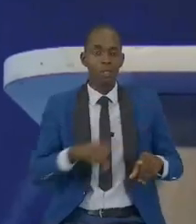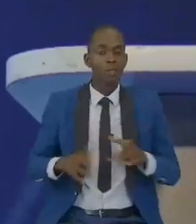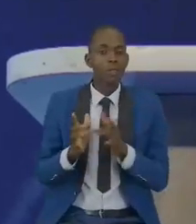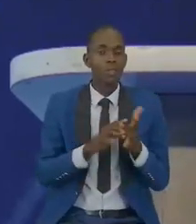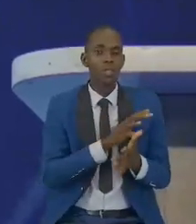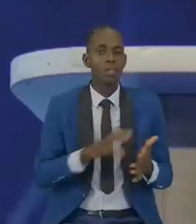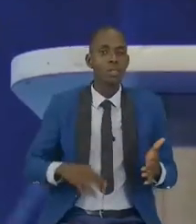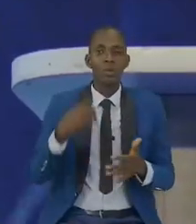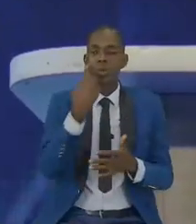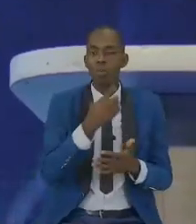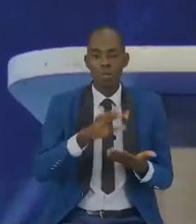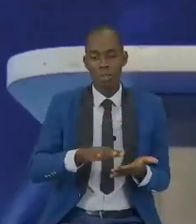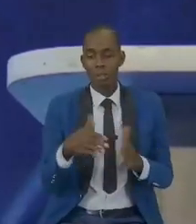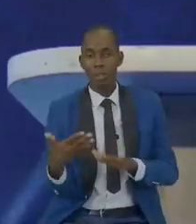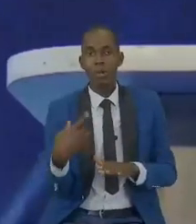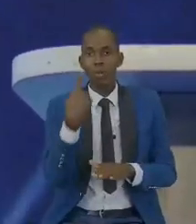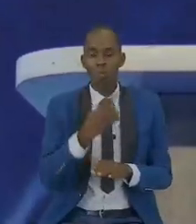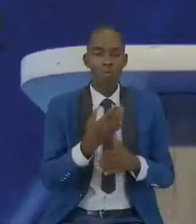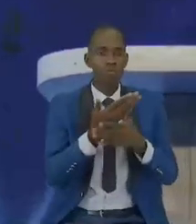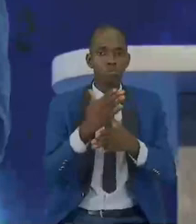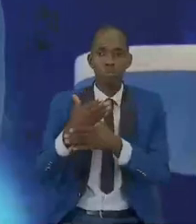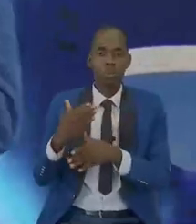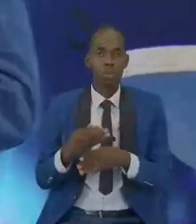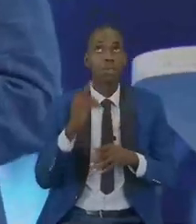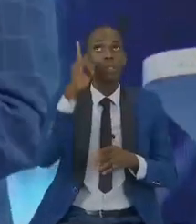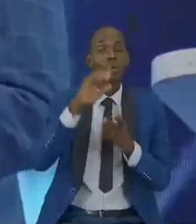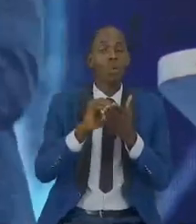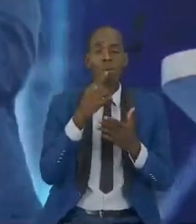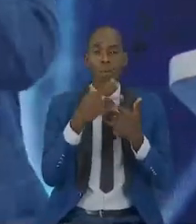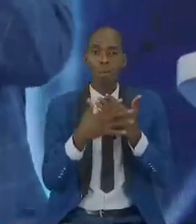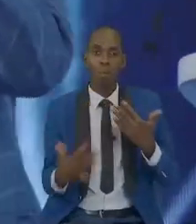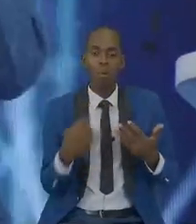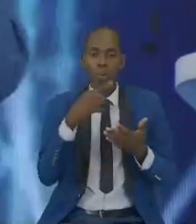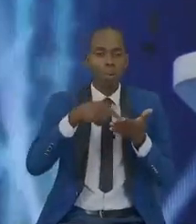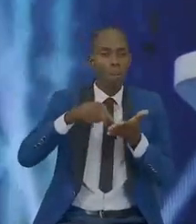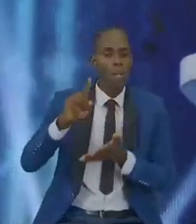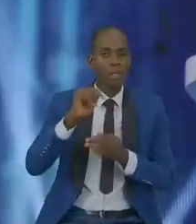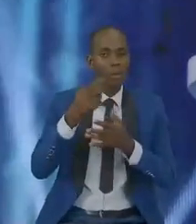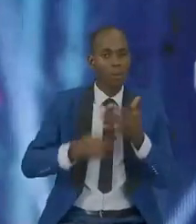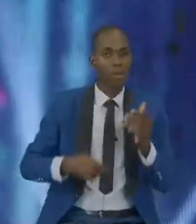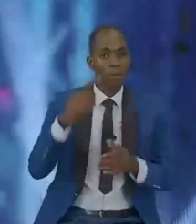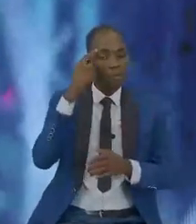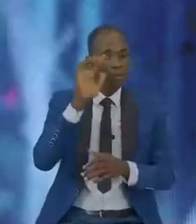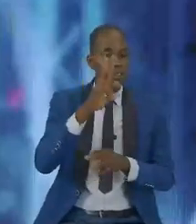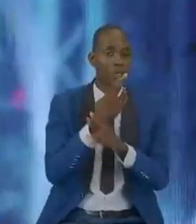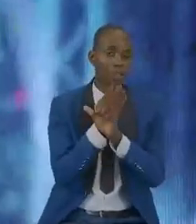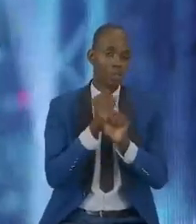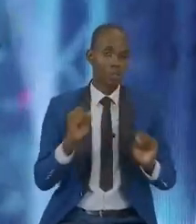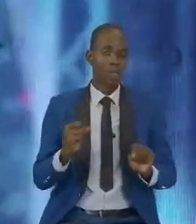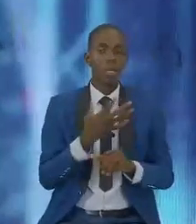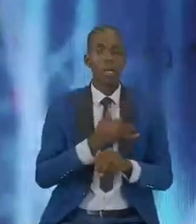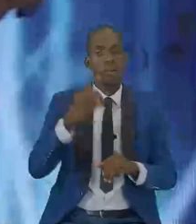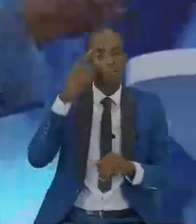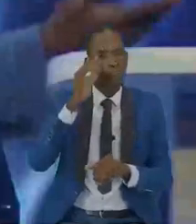une seule personne, le Seigneur Jésus-Christ qui est mort, qui a versé son sang, qui a payé le prix